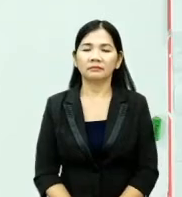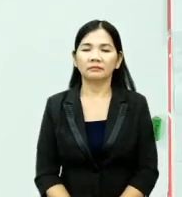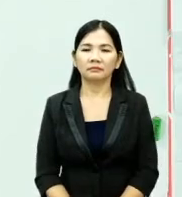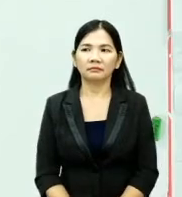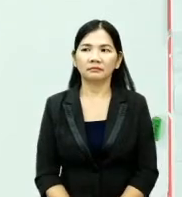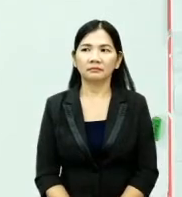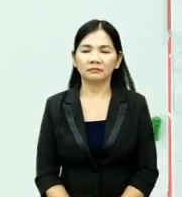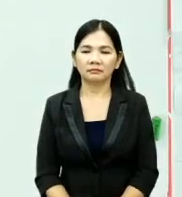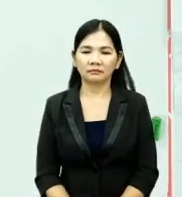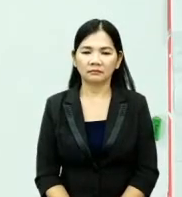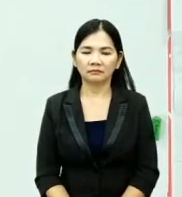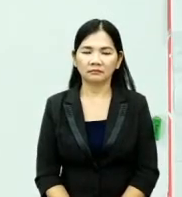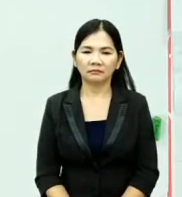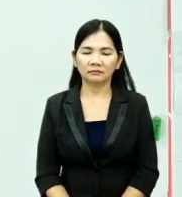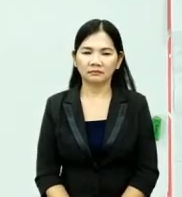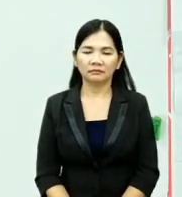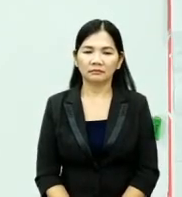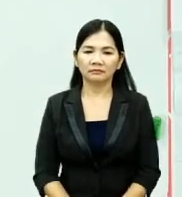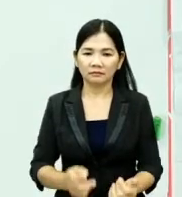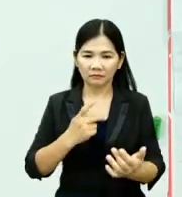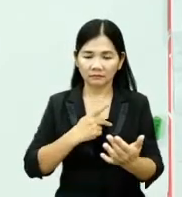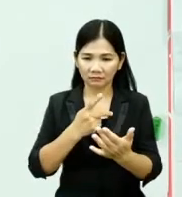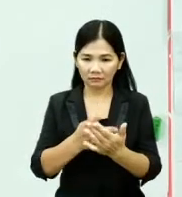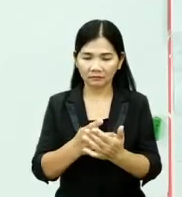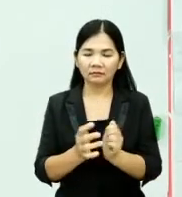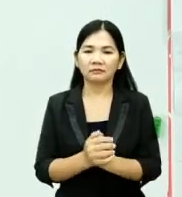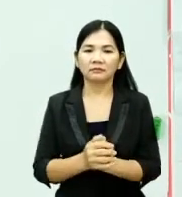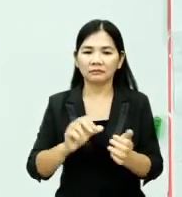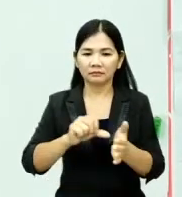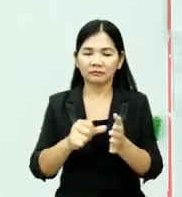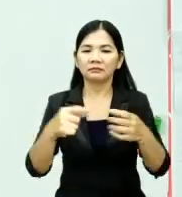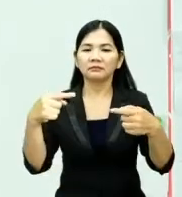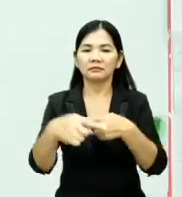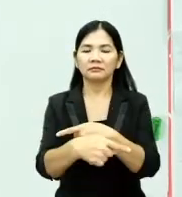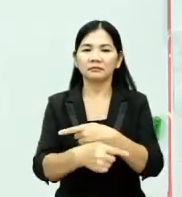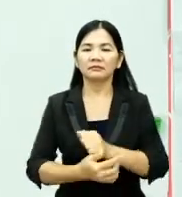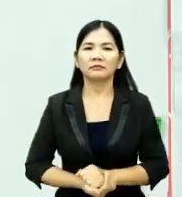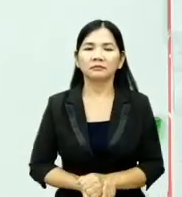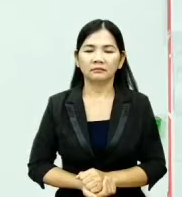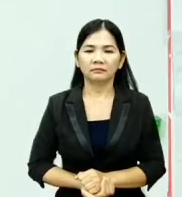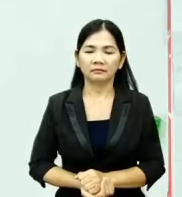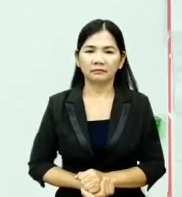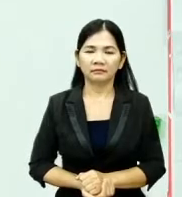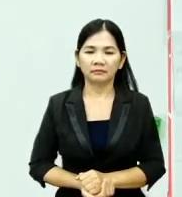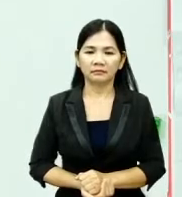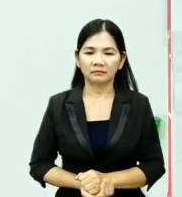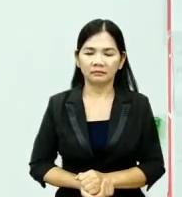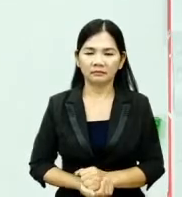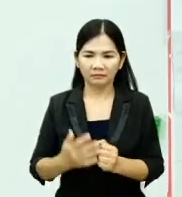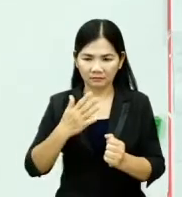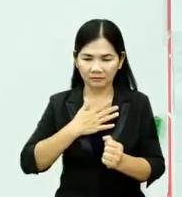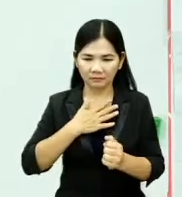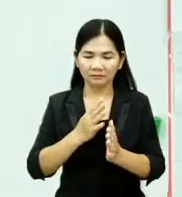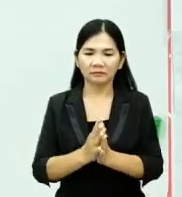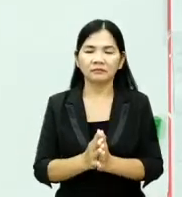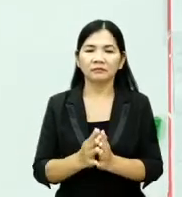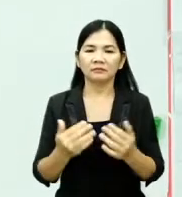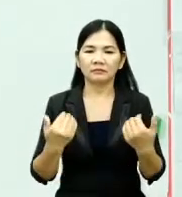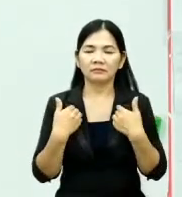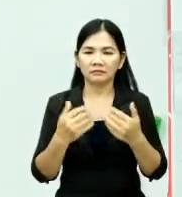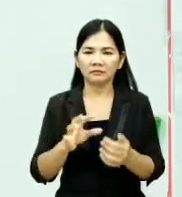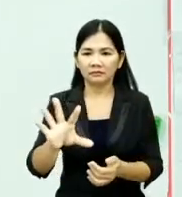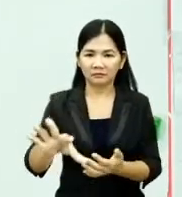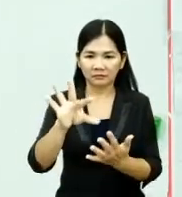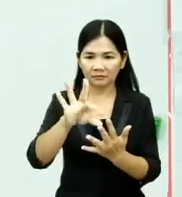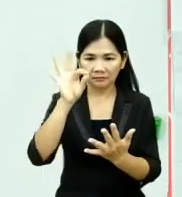chà con miên này tôi nâng bị ở vầy con chà đối cho nên nè cừu nâng ôi con chà chưa